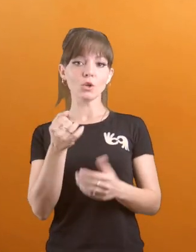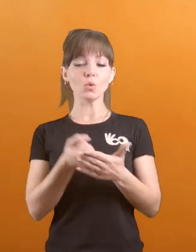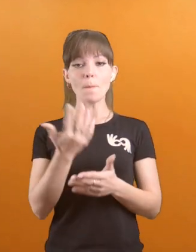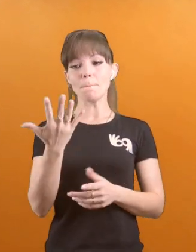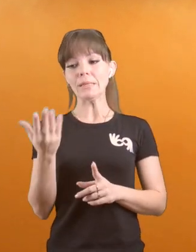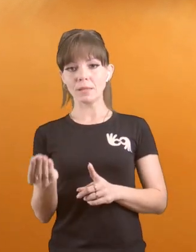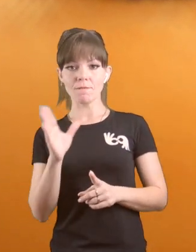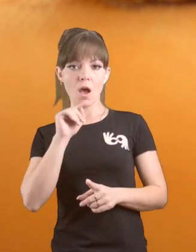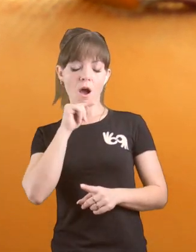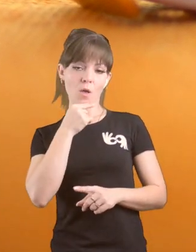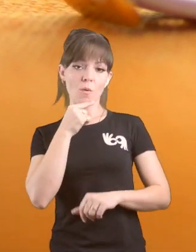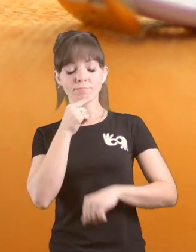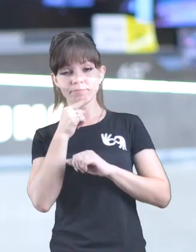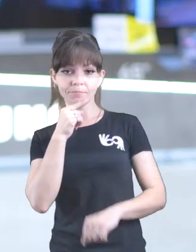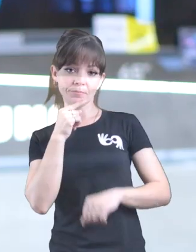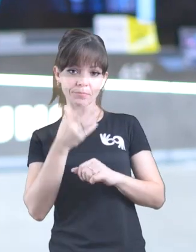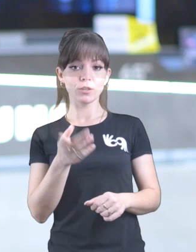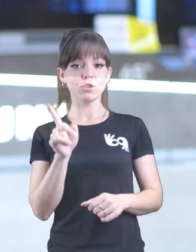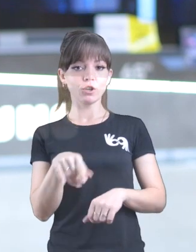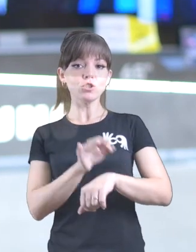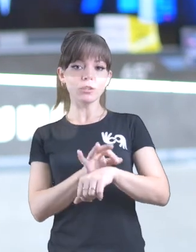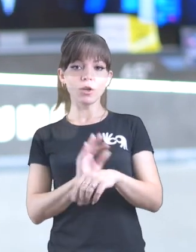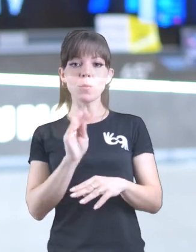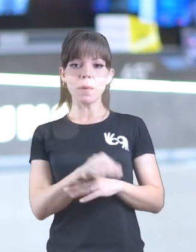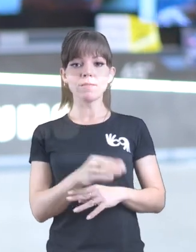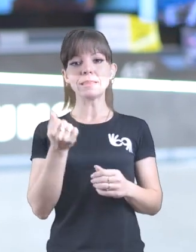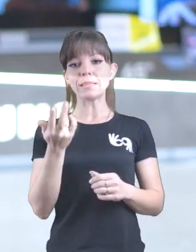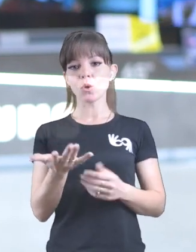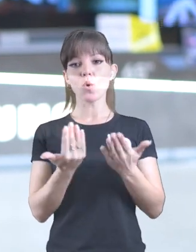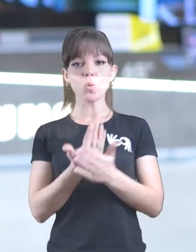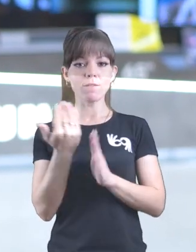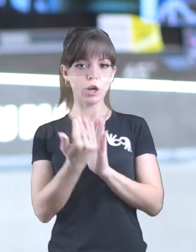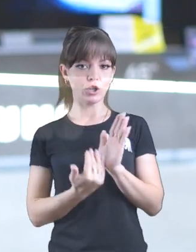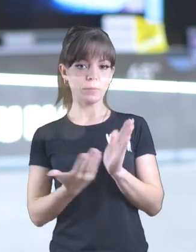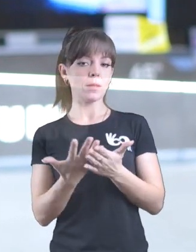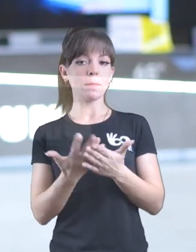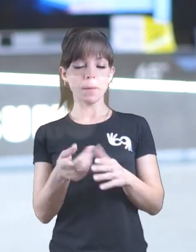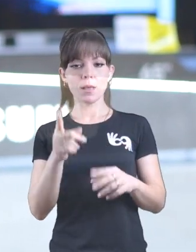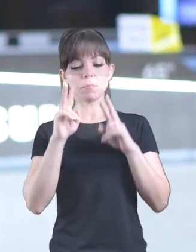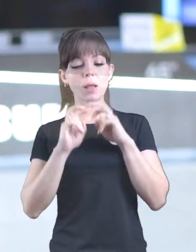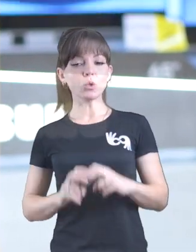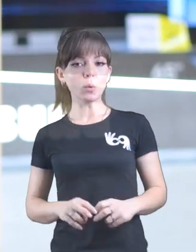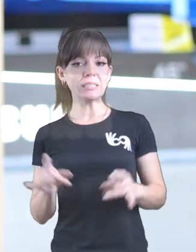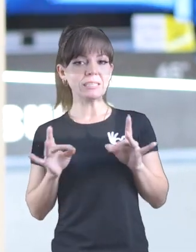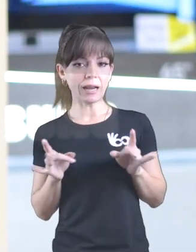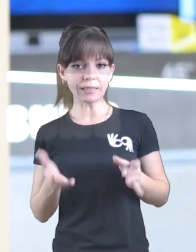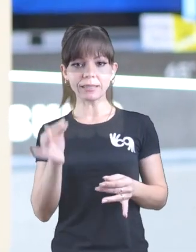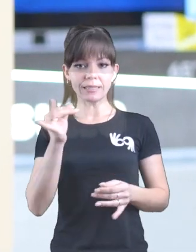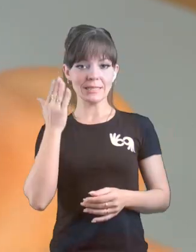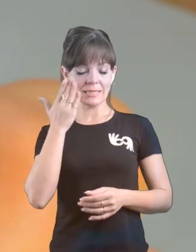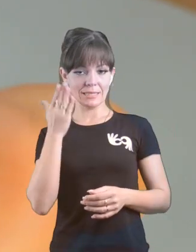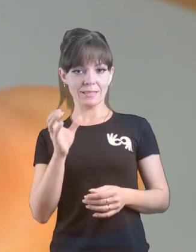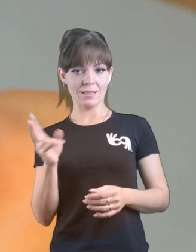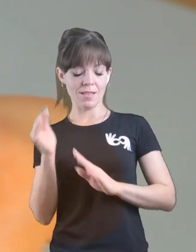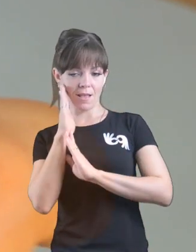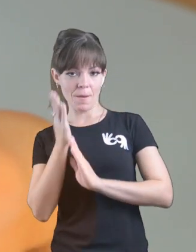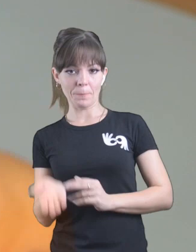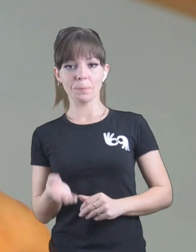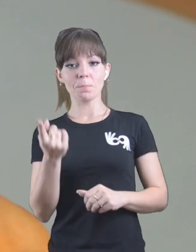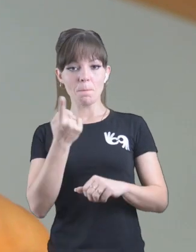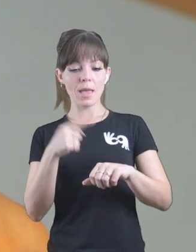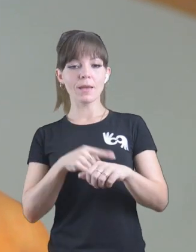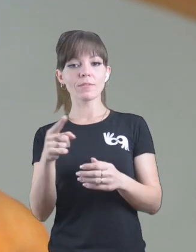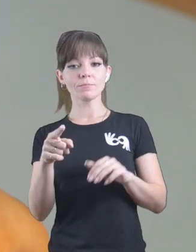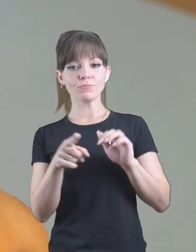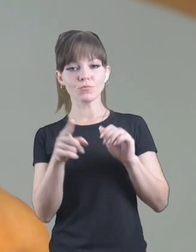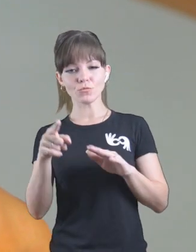работы и до 5 в экономном. Также часам добавили несколько новых режимов, например, мониторинг стресса и сна. Первый сканирует